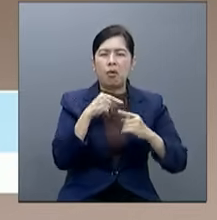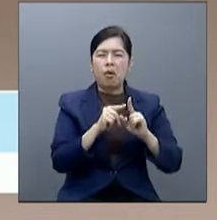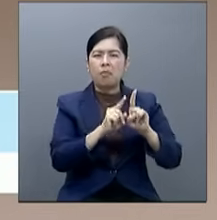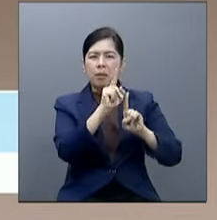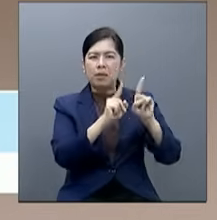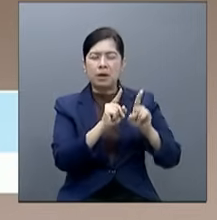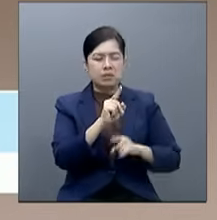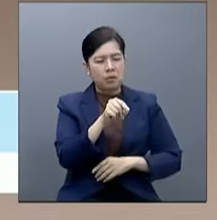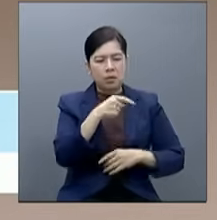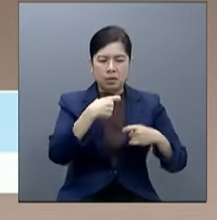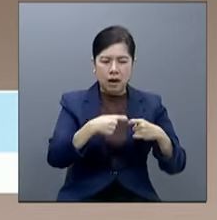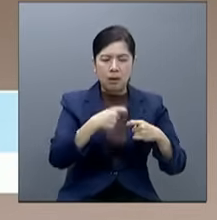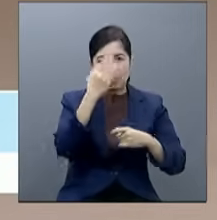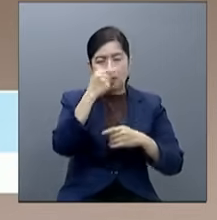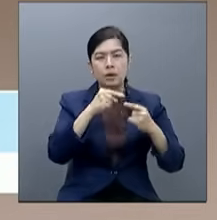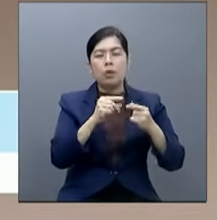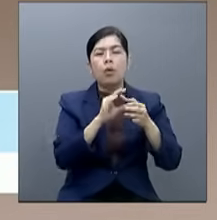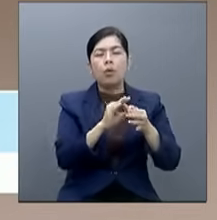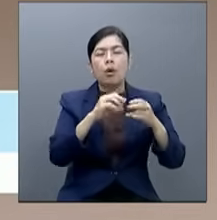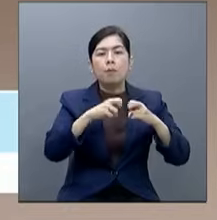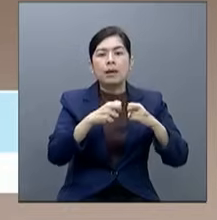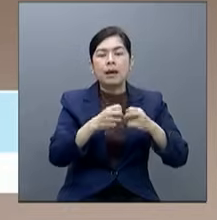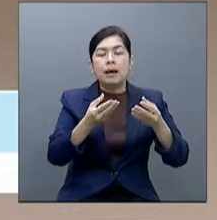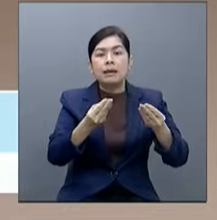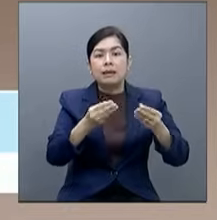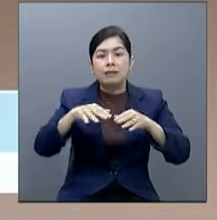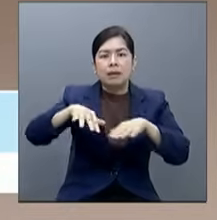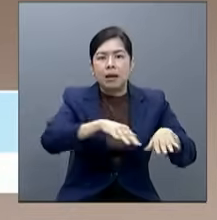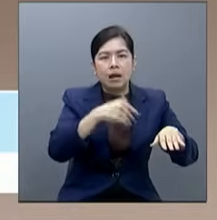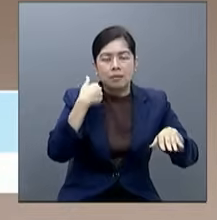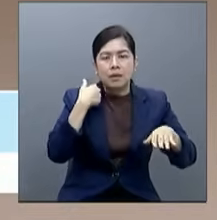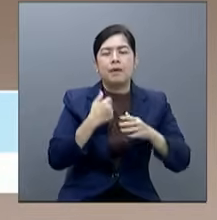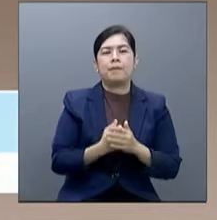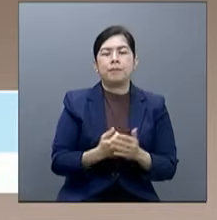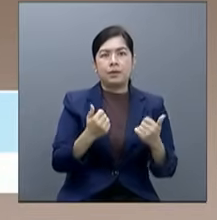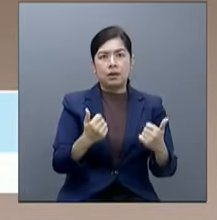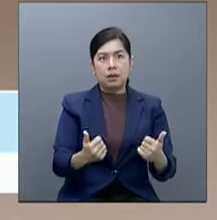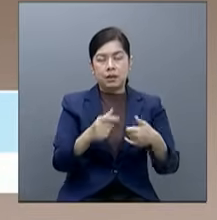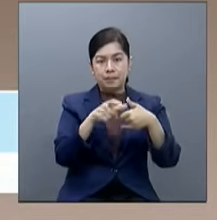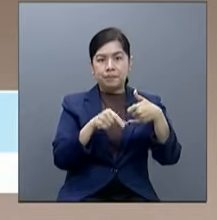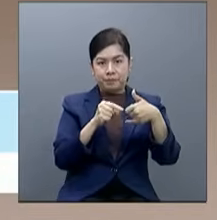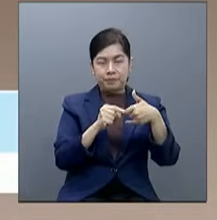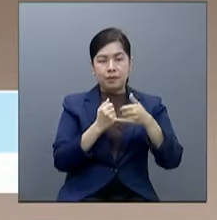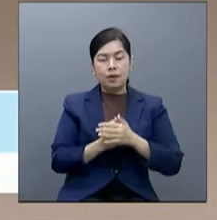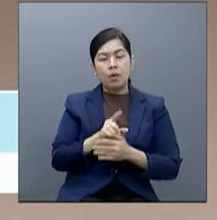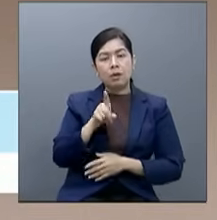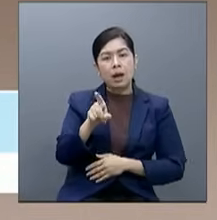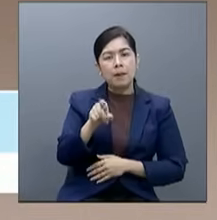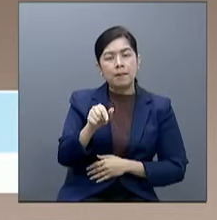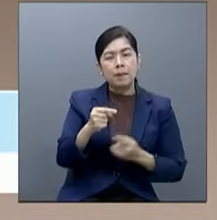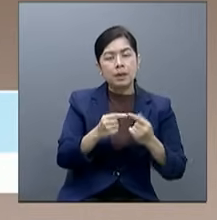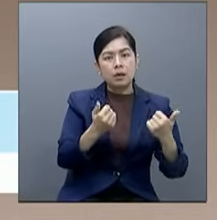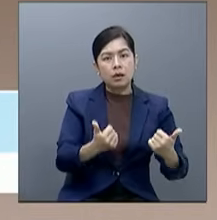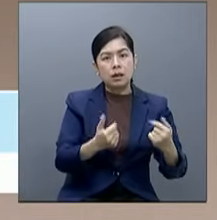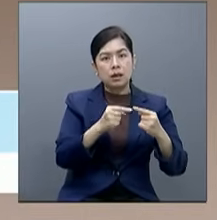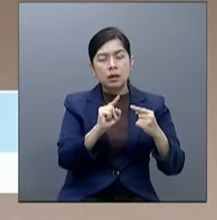องของดินสไลด์ครับ ค่ะคือคุณพิสิทธิ์เนี่ยอยู่บริเวณด้านล่างถูกต้องไหมคะในจุดที่มีสัญญาณโทรศัพท์อินเทอร์เน็ต